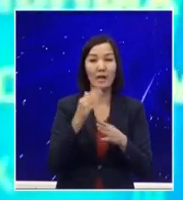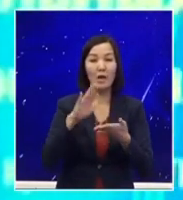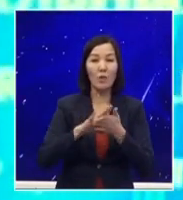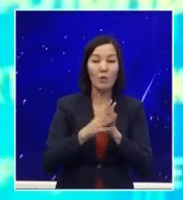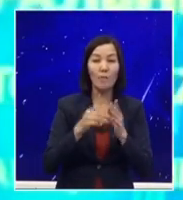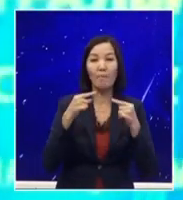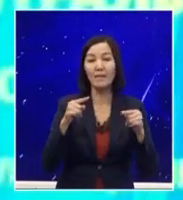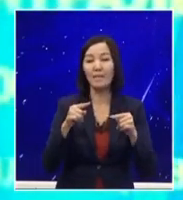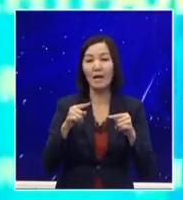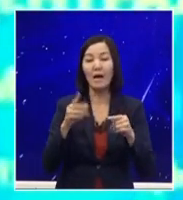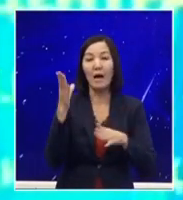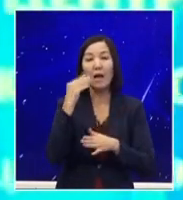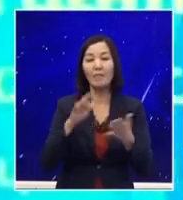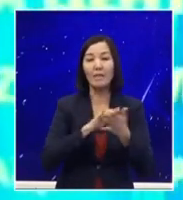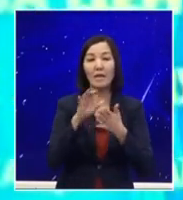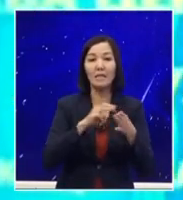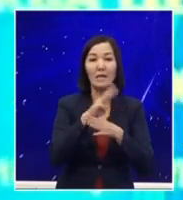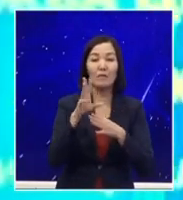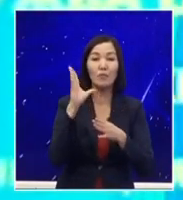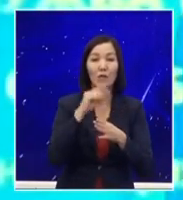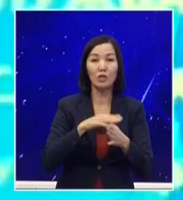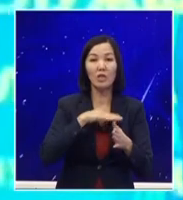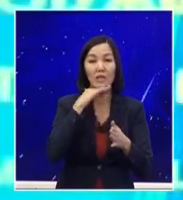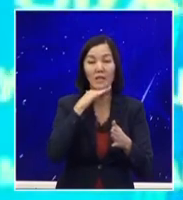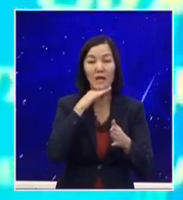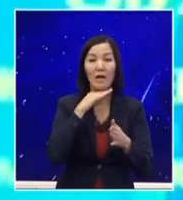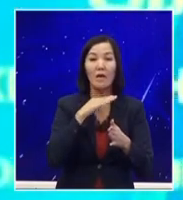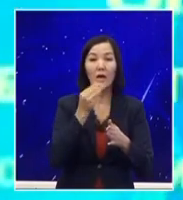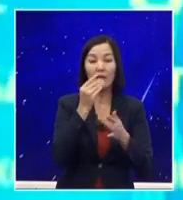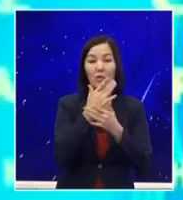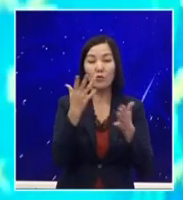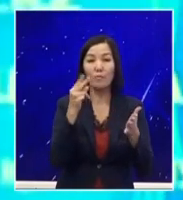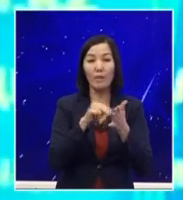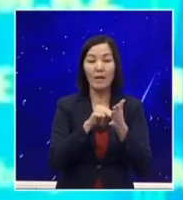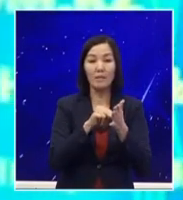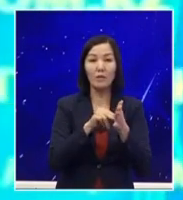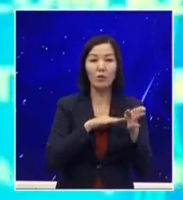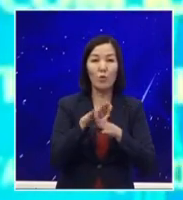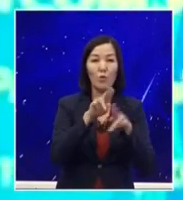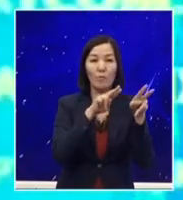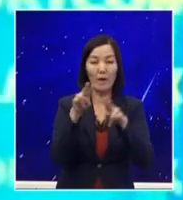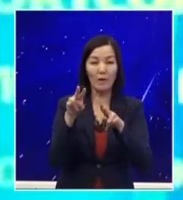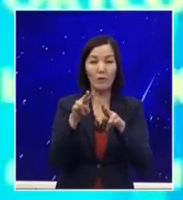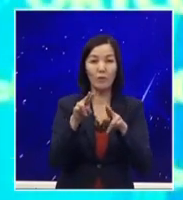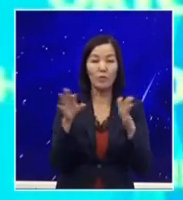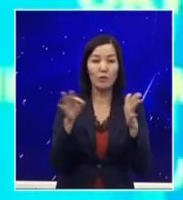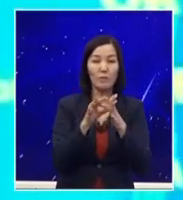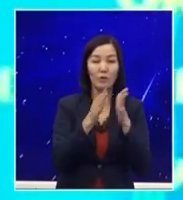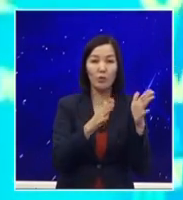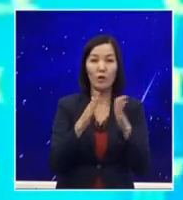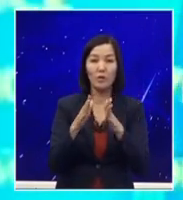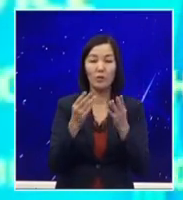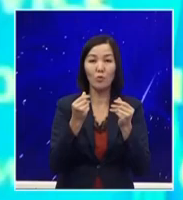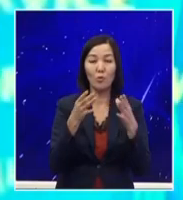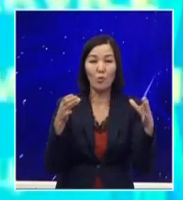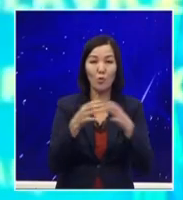өзге өңірлерде, соның ішінде Алматыны қамтуға да жетеді. Азық түлік бағасы толық бақылауда. Осы мақсатта біз тұрақтандыру қорын